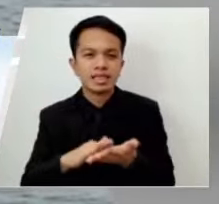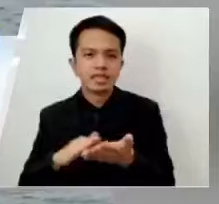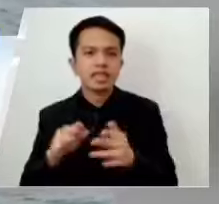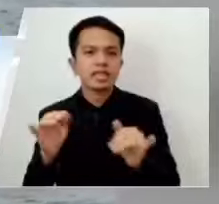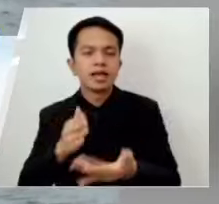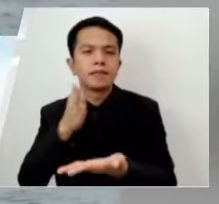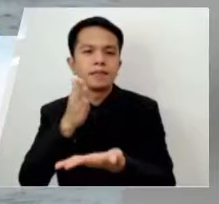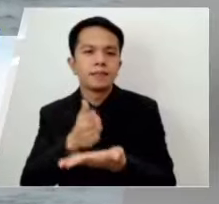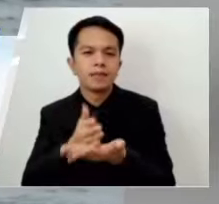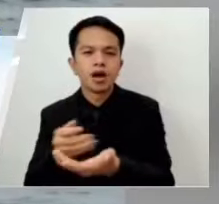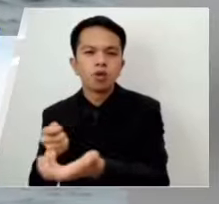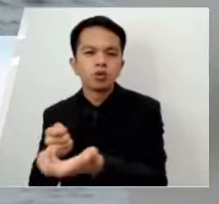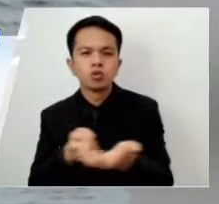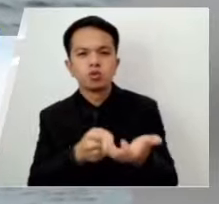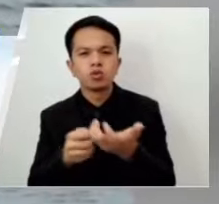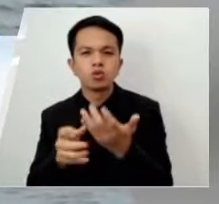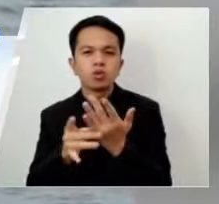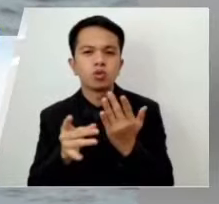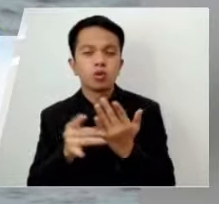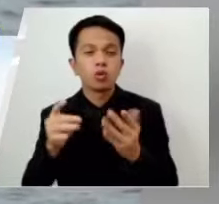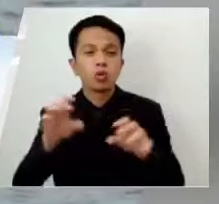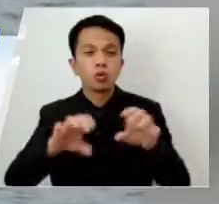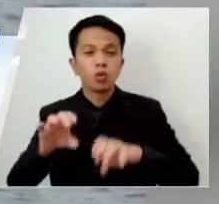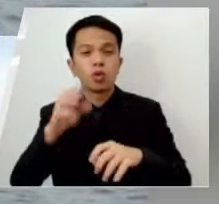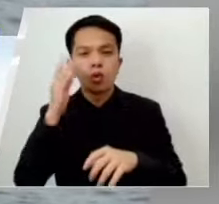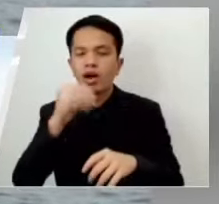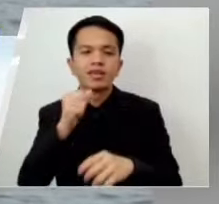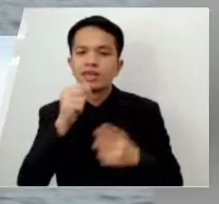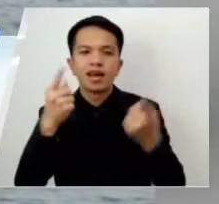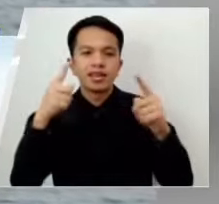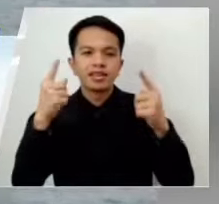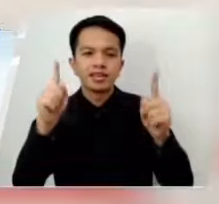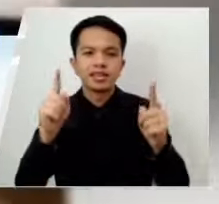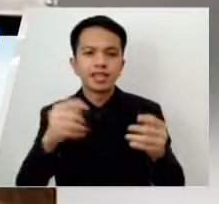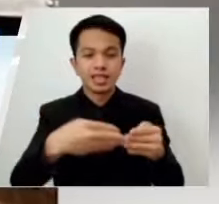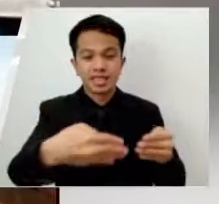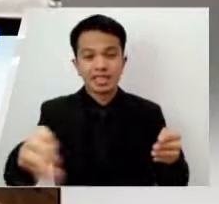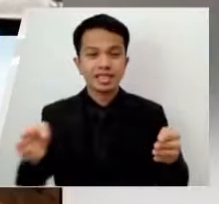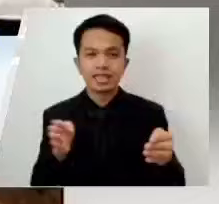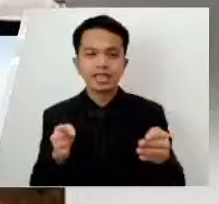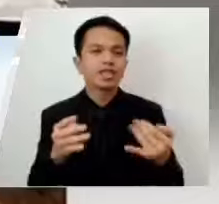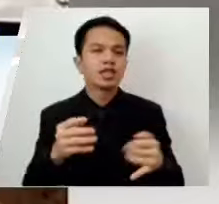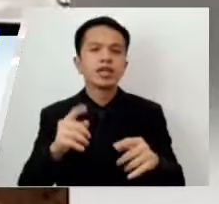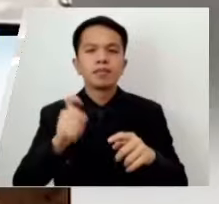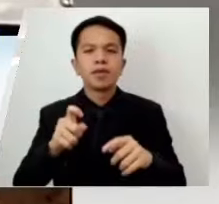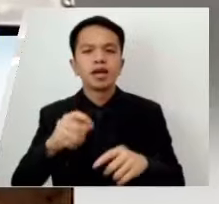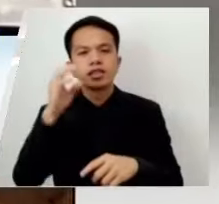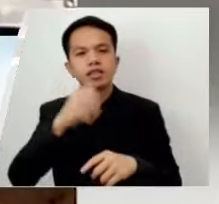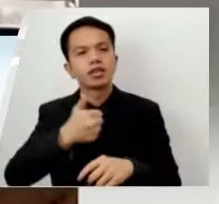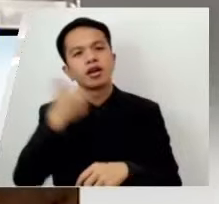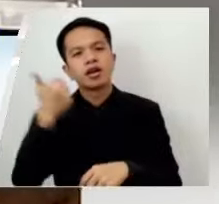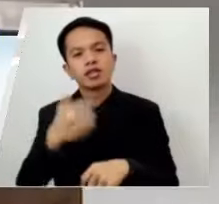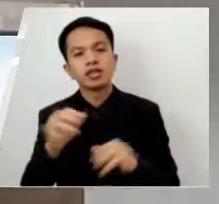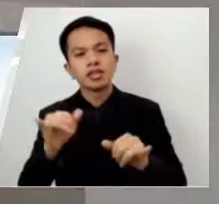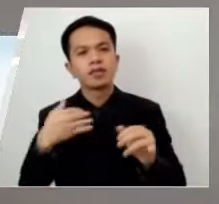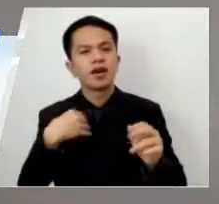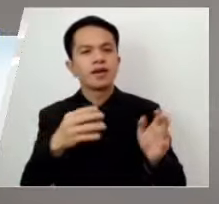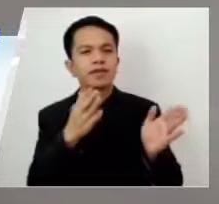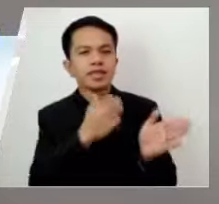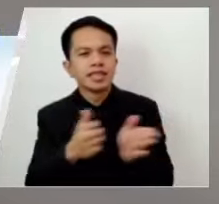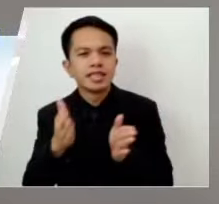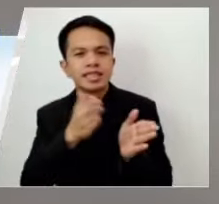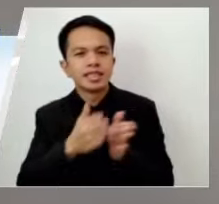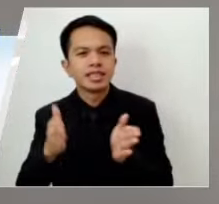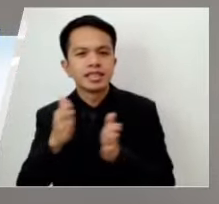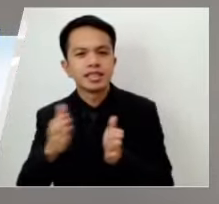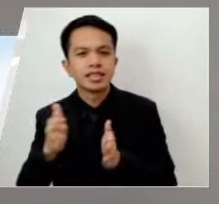oil dispersant dahil hindi epektibo kaya kailangan palitan ng ibang klase. May mga nakahanda ring improvised oil spill boom na gawa